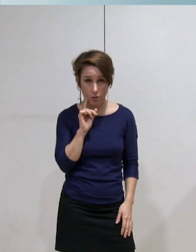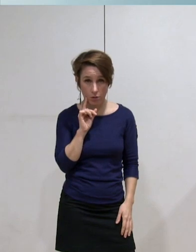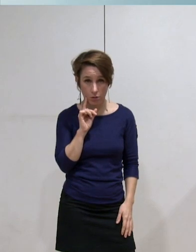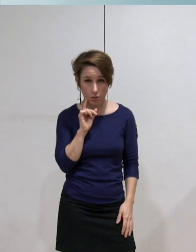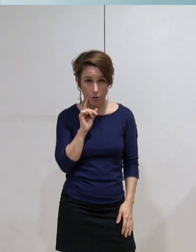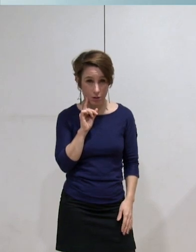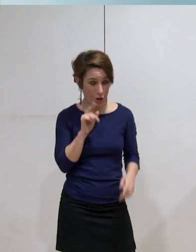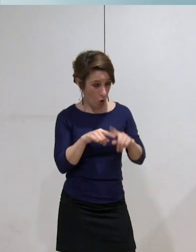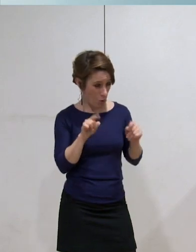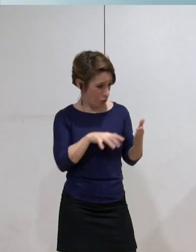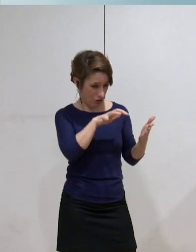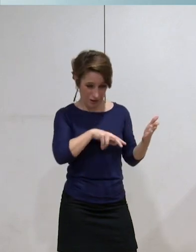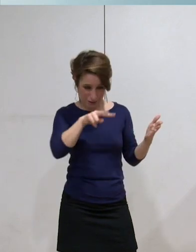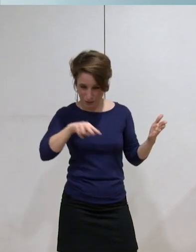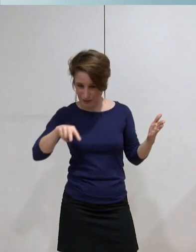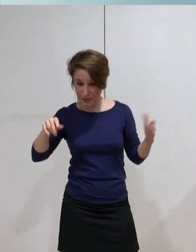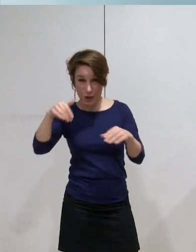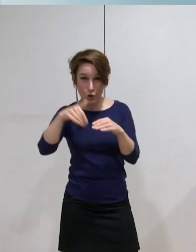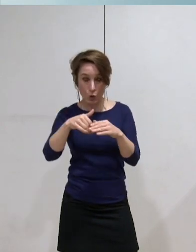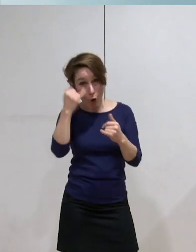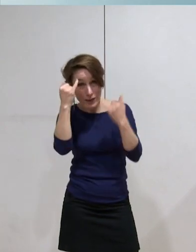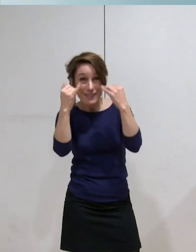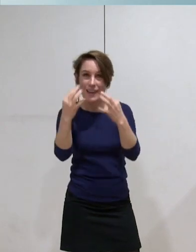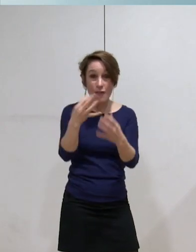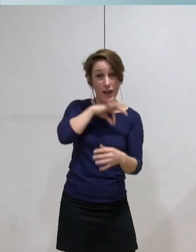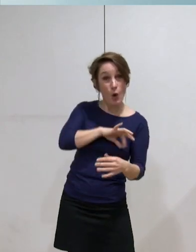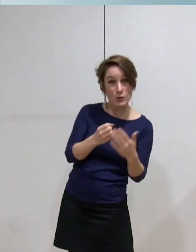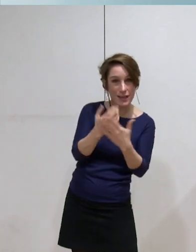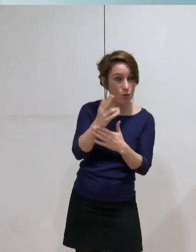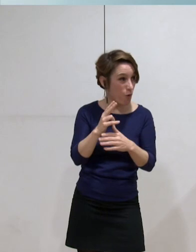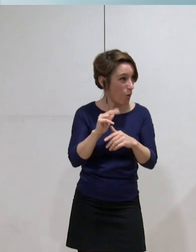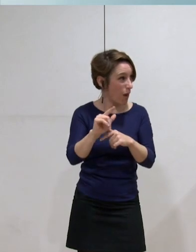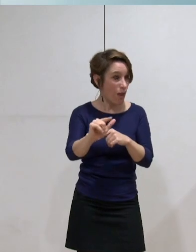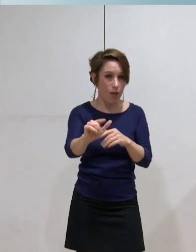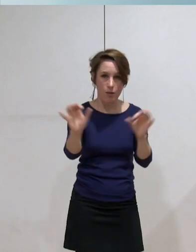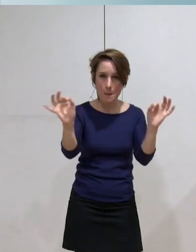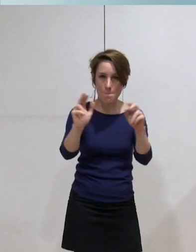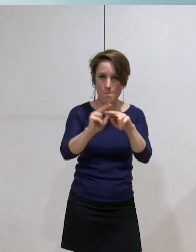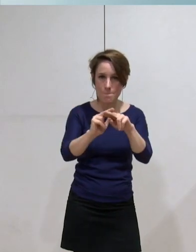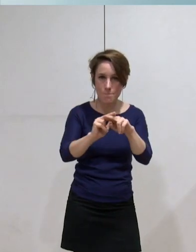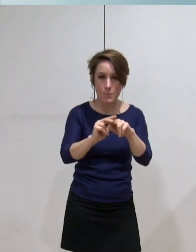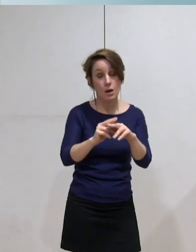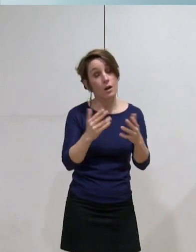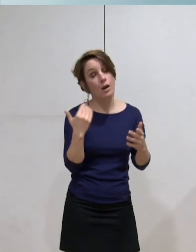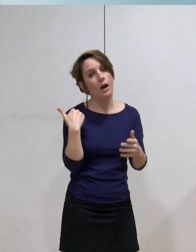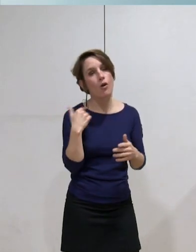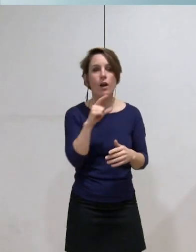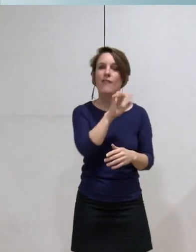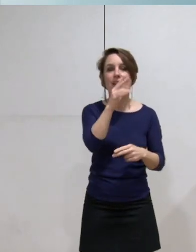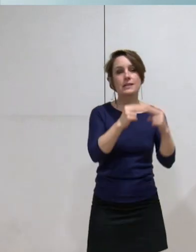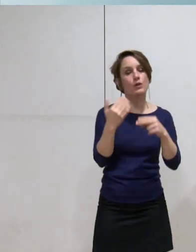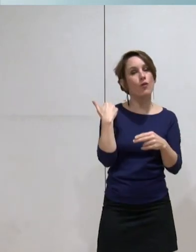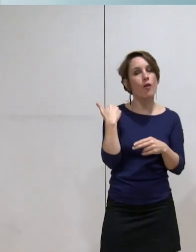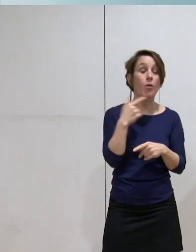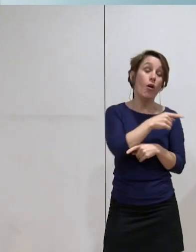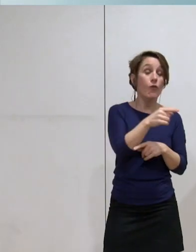recette alors plutôt que de vous morfondre dans la presse comme vous l'avez fait pour cette journée du 25 novembre